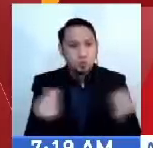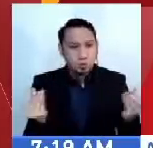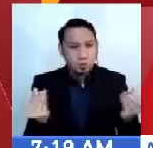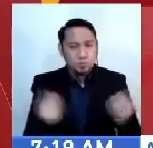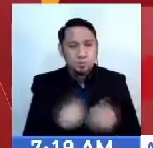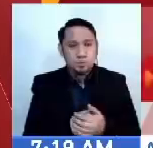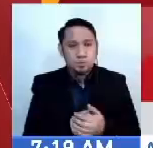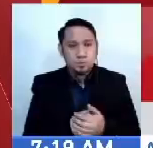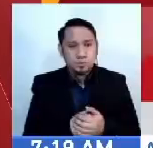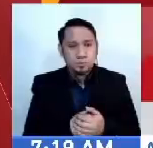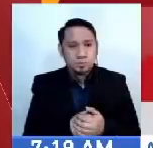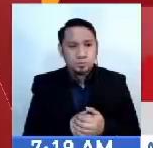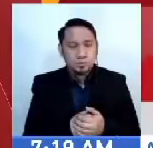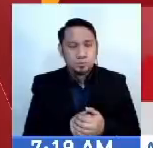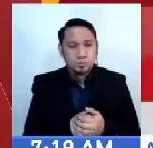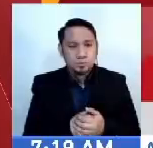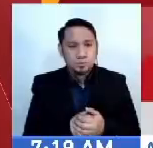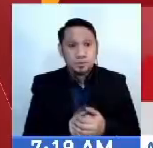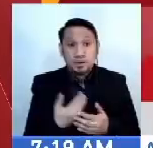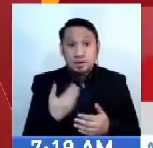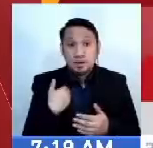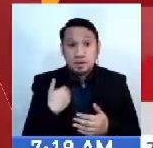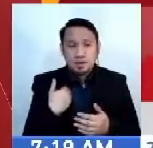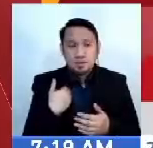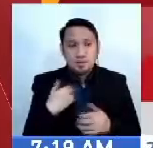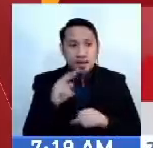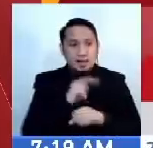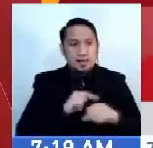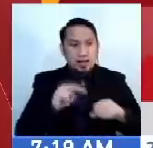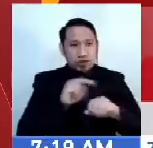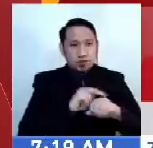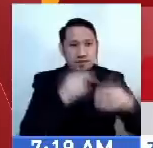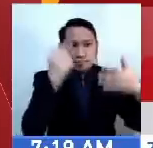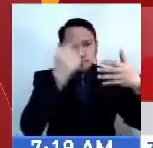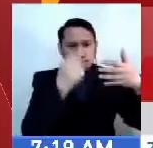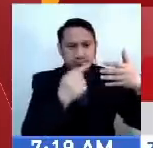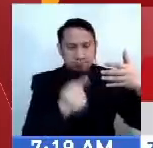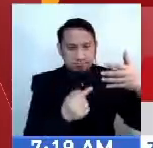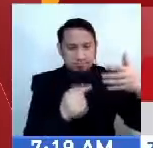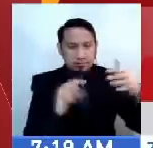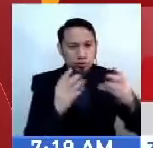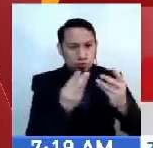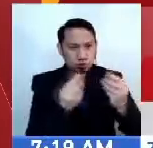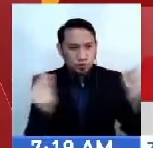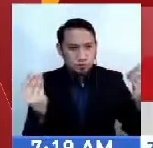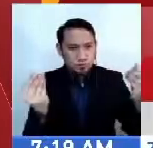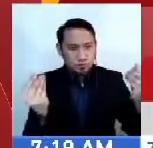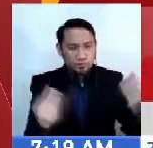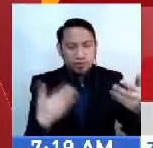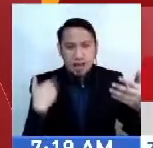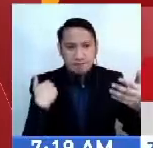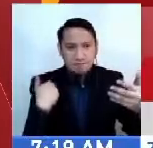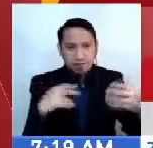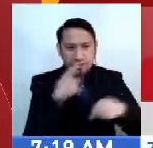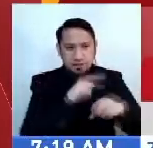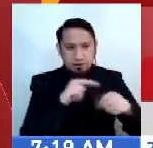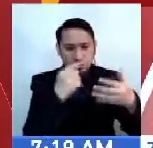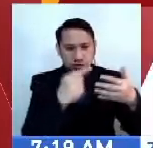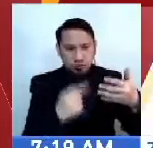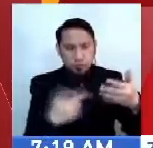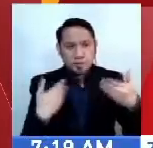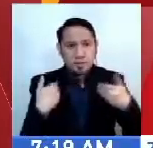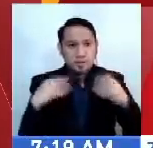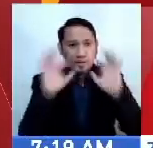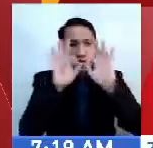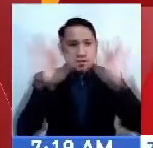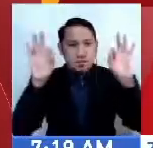We have a national agenda for climate change adaptation and mitigation. Ito ay isang framework